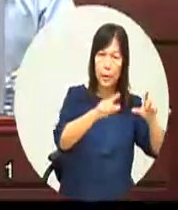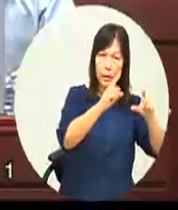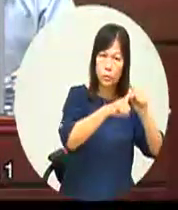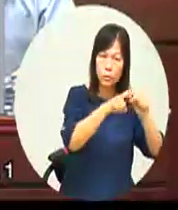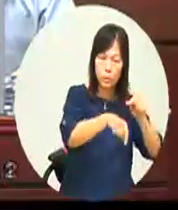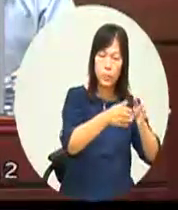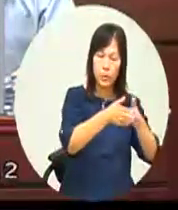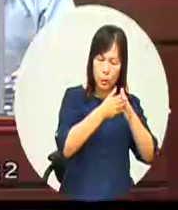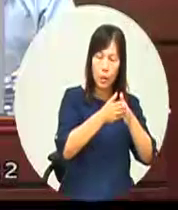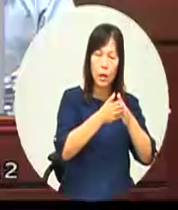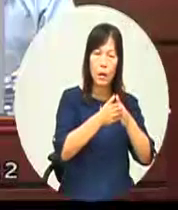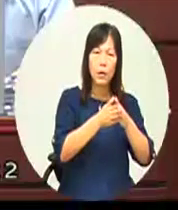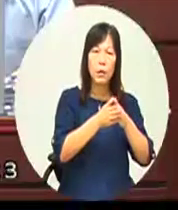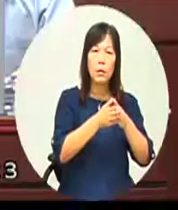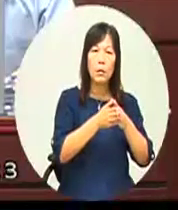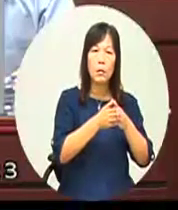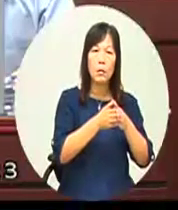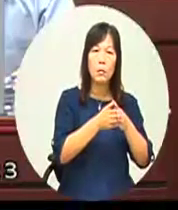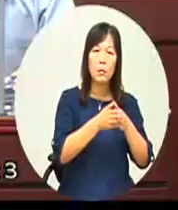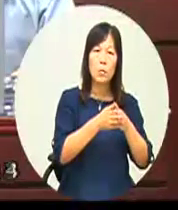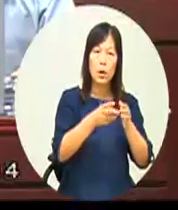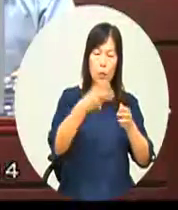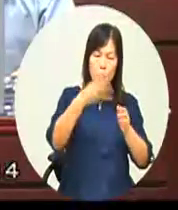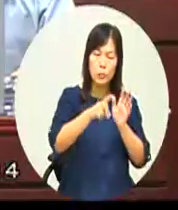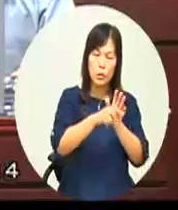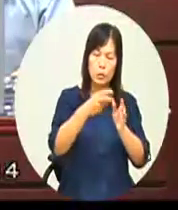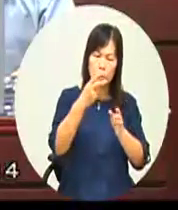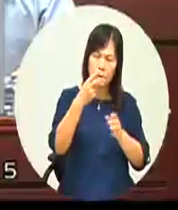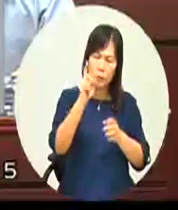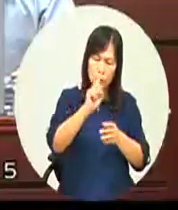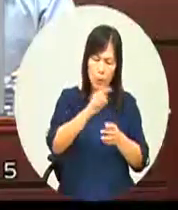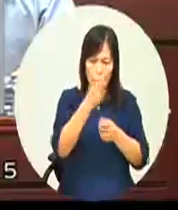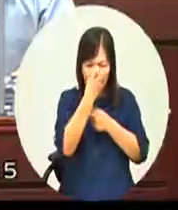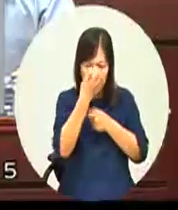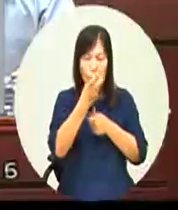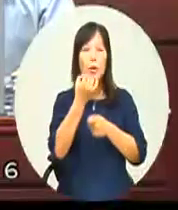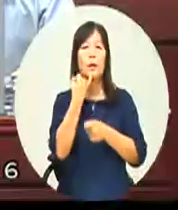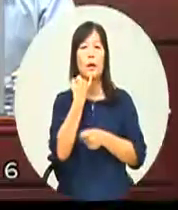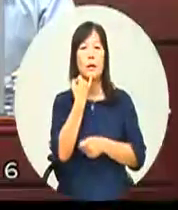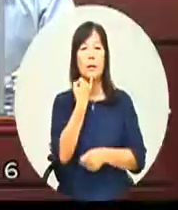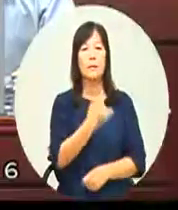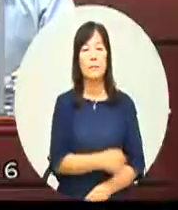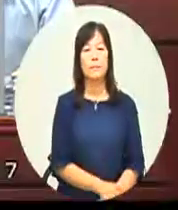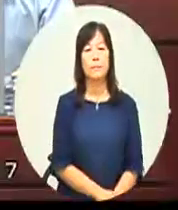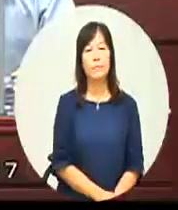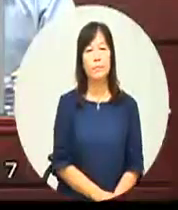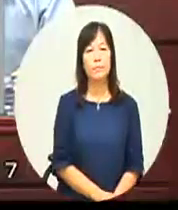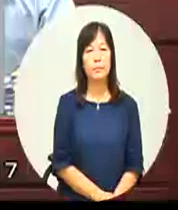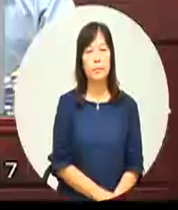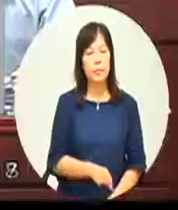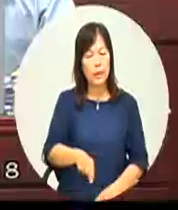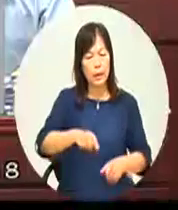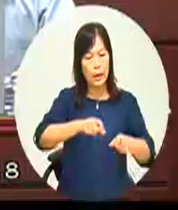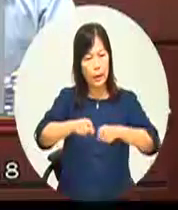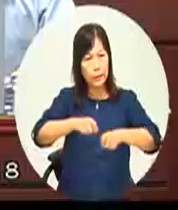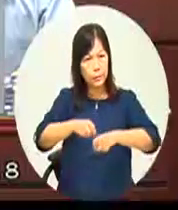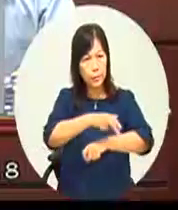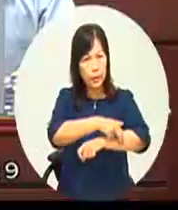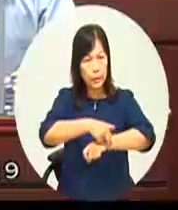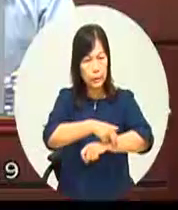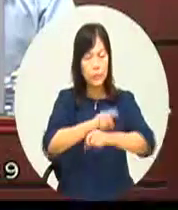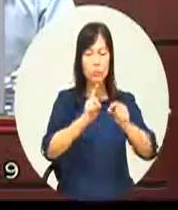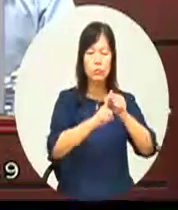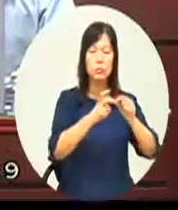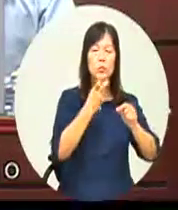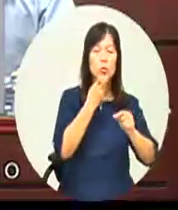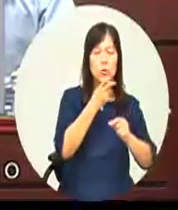求，那或许可以再做一次检视了哈，再做一下检视。这个计划是中央的